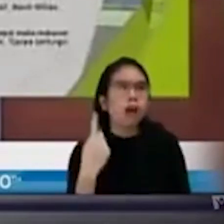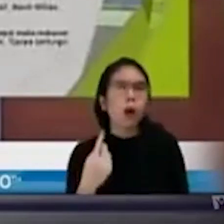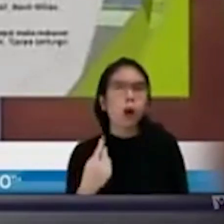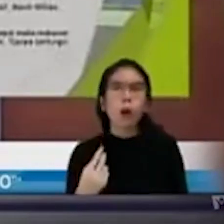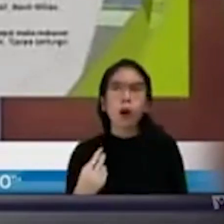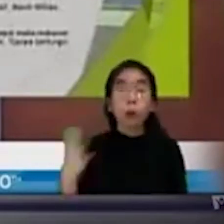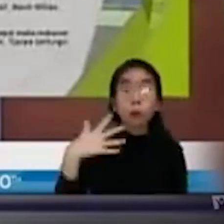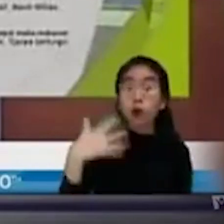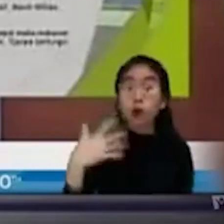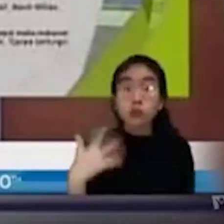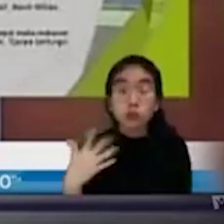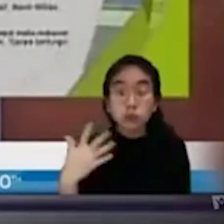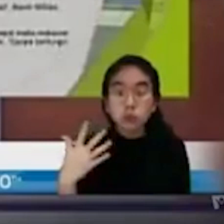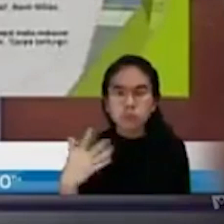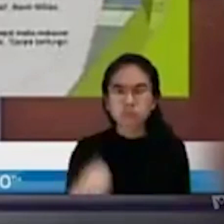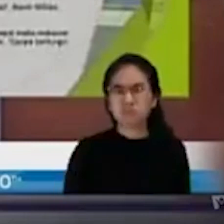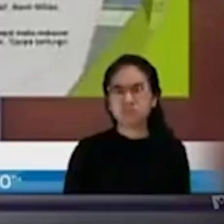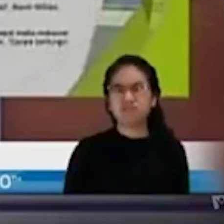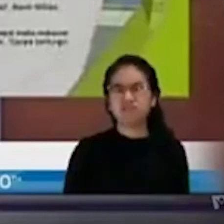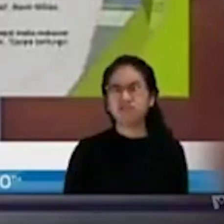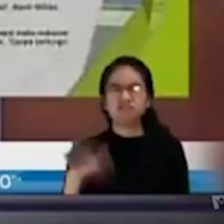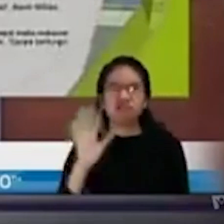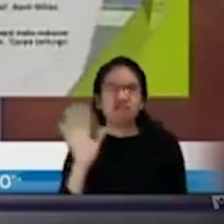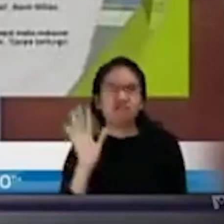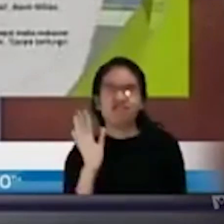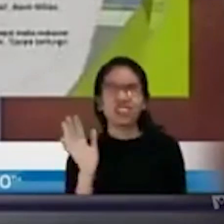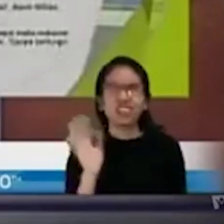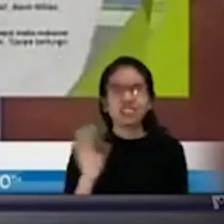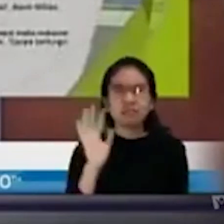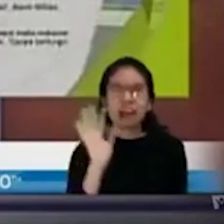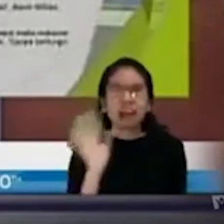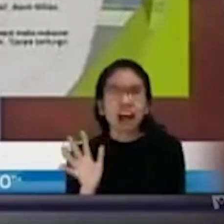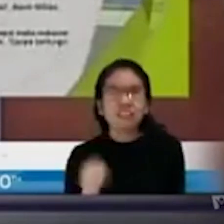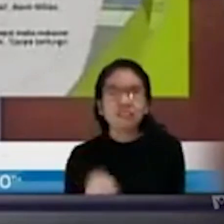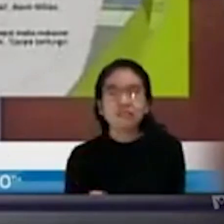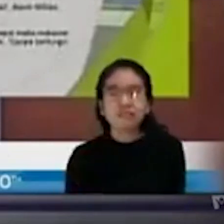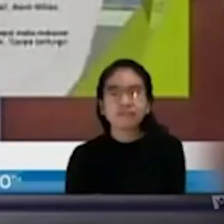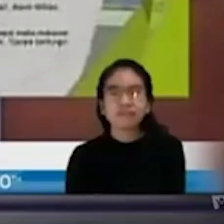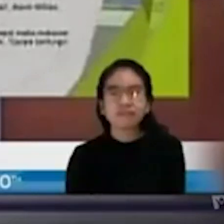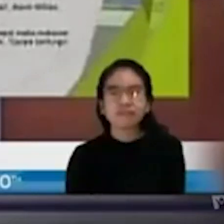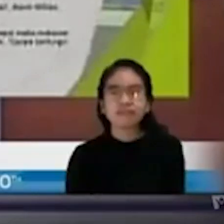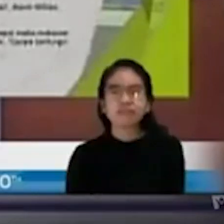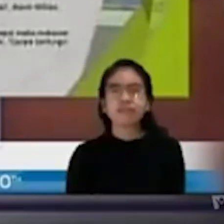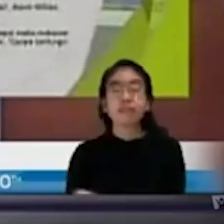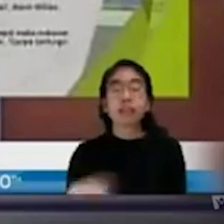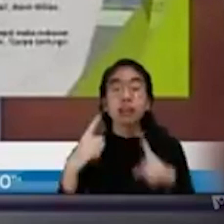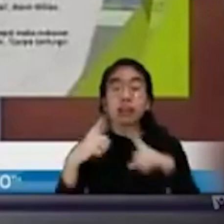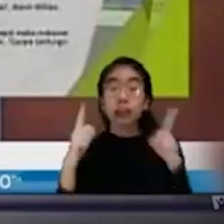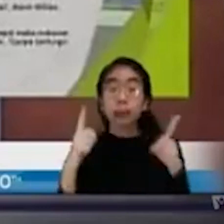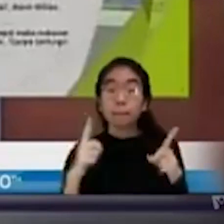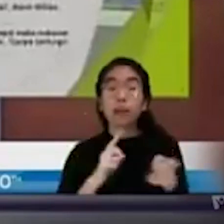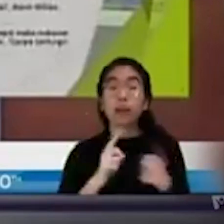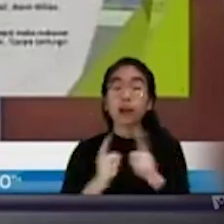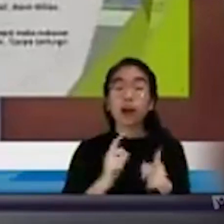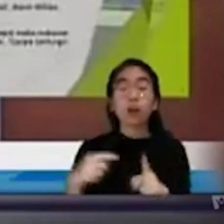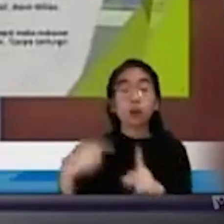cabai, kemudian hanya garam saja dimasukkan, lalu garam ini akan membuat satu komposisinya menjadi pas,